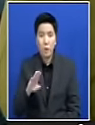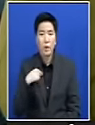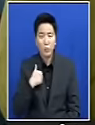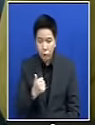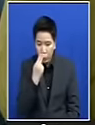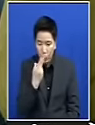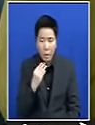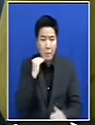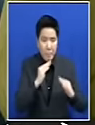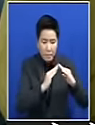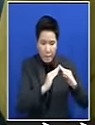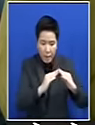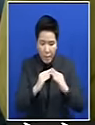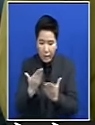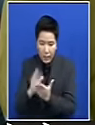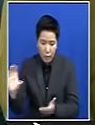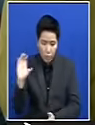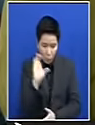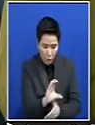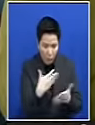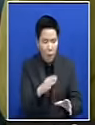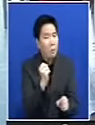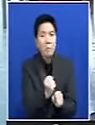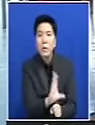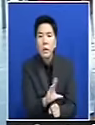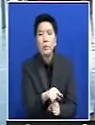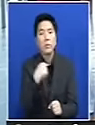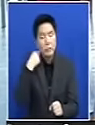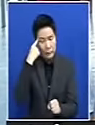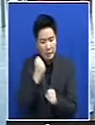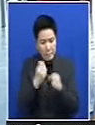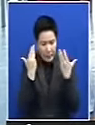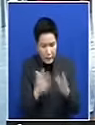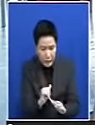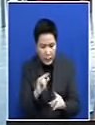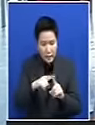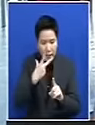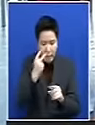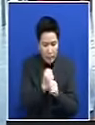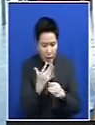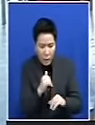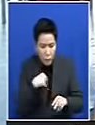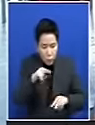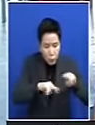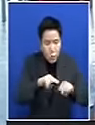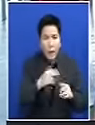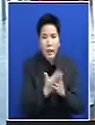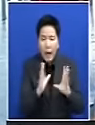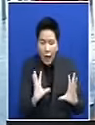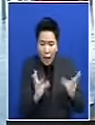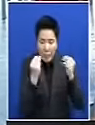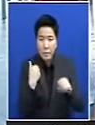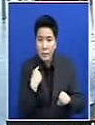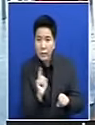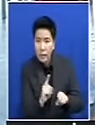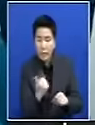ไปตรวจสอบกองทุนหมู่บ้านที่ไม่ได้ดำเนินการให้แล้วเสร็จภายในเดือนมีนาคมนี้จะไปตรวจหน่อยครับว่ามีเงินหายไป